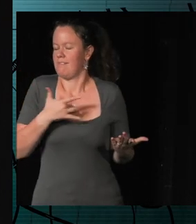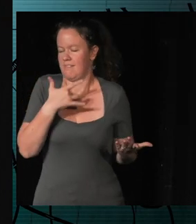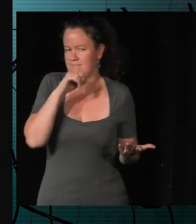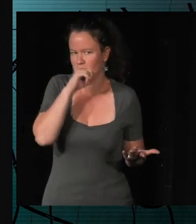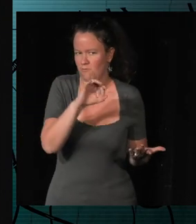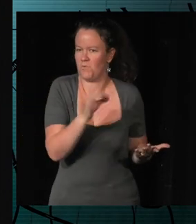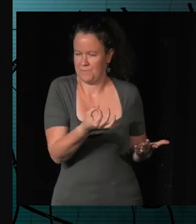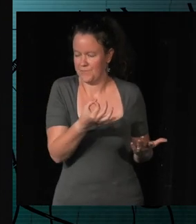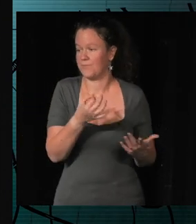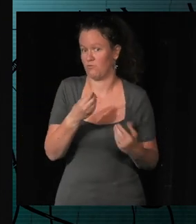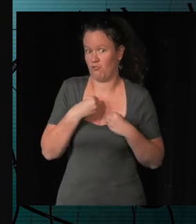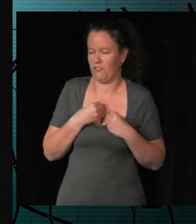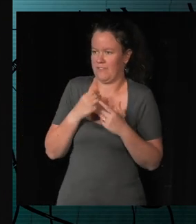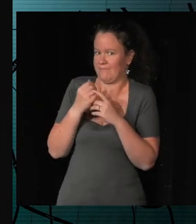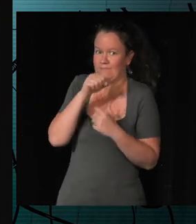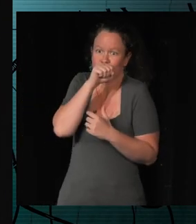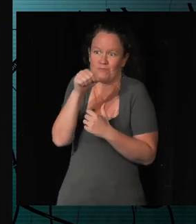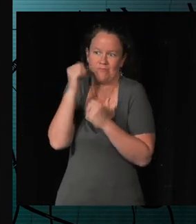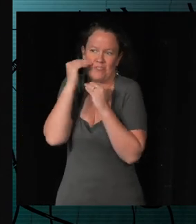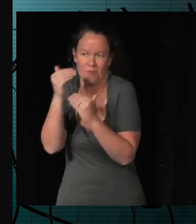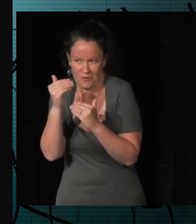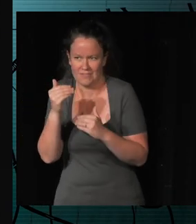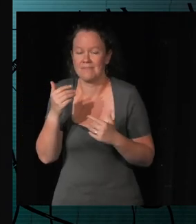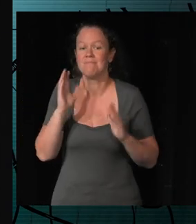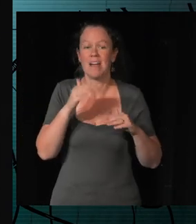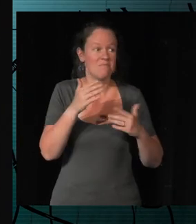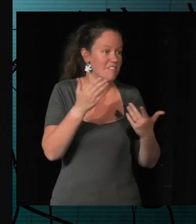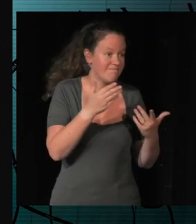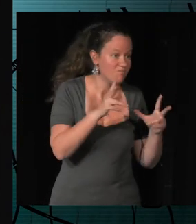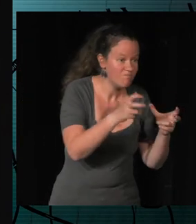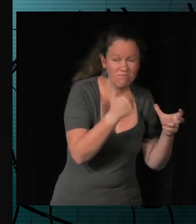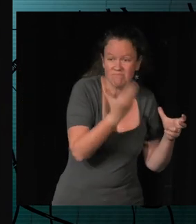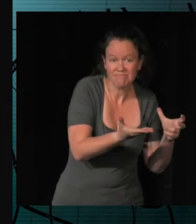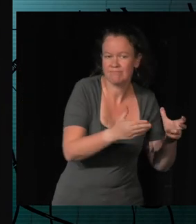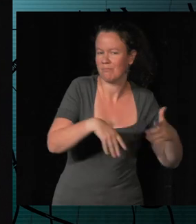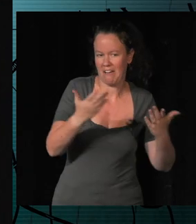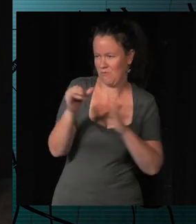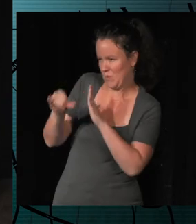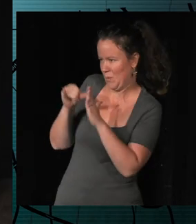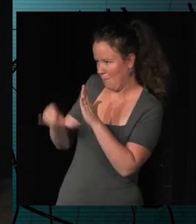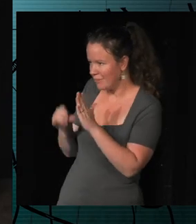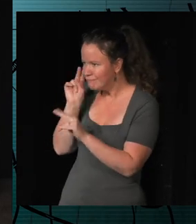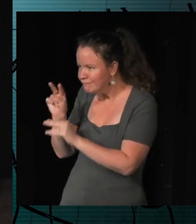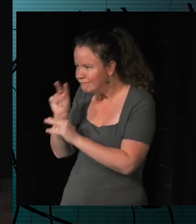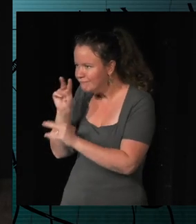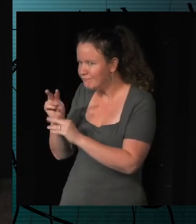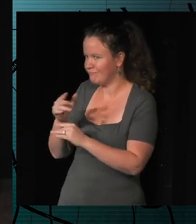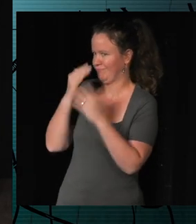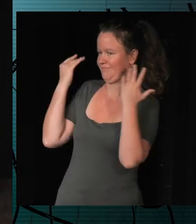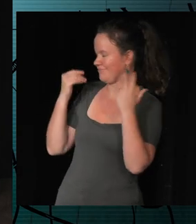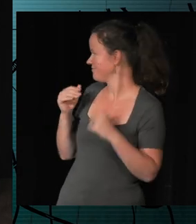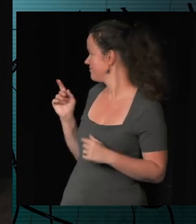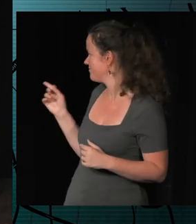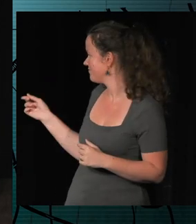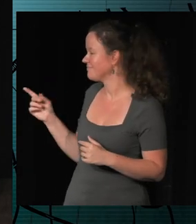et heureusement maintenant il y a YouTube qui peut satisfaire ma frustration de pas avoir pu jouer aux jeux vidéo quoi et pour ma part sans surprise